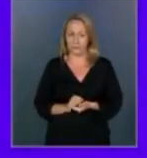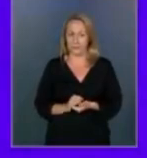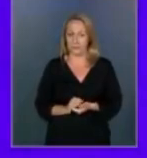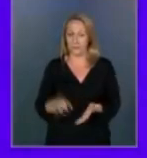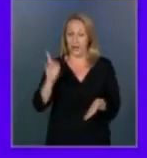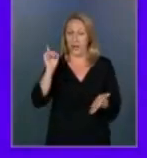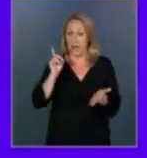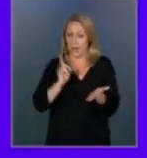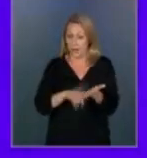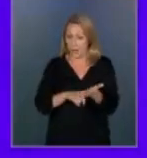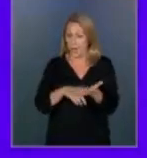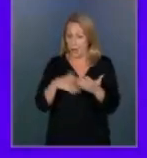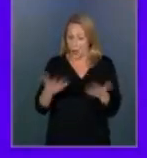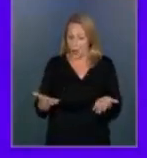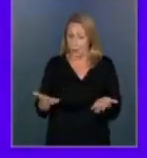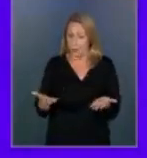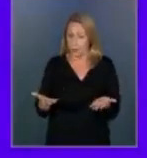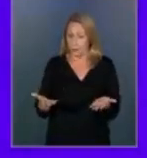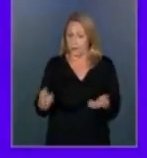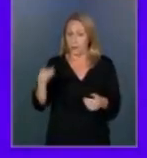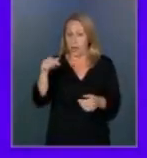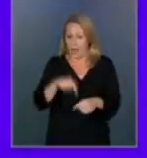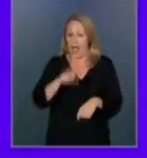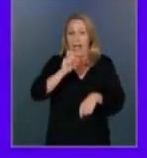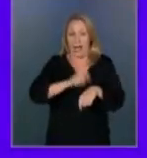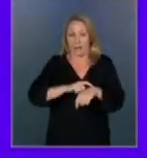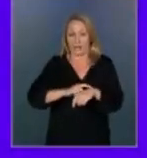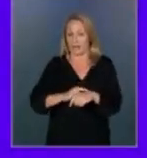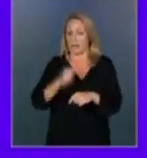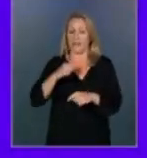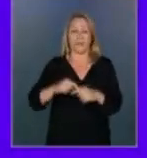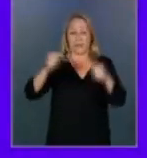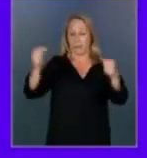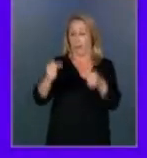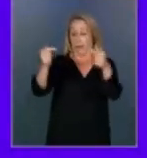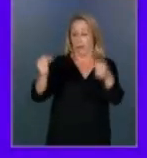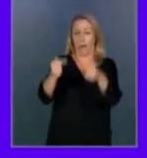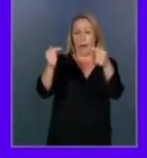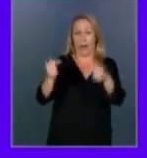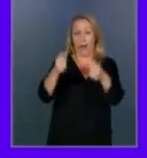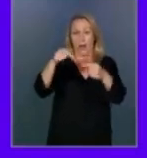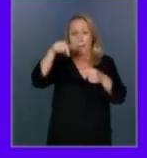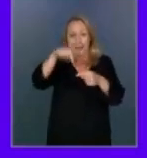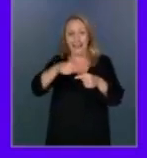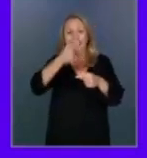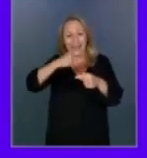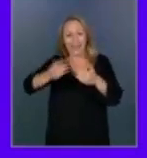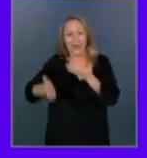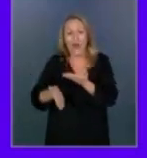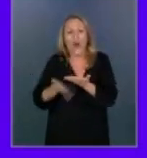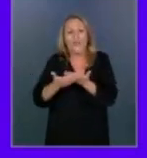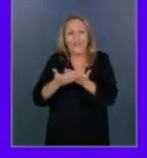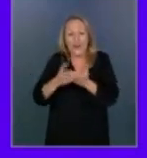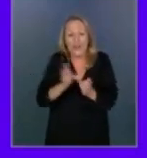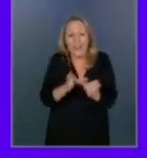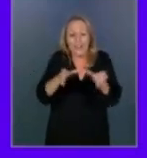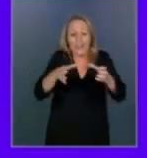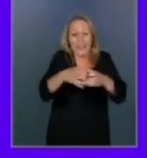Πρέπει όμως, παρά τις αντιφάσεις αυτές, που τροφοδοτούν αυτό το αντιπολιτικό κίνημα,